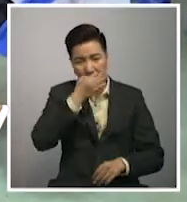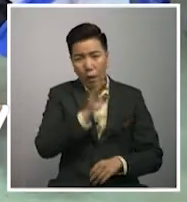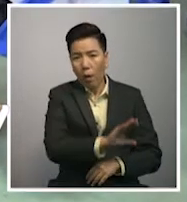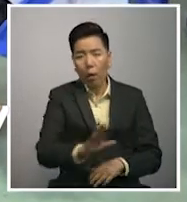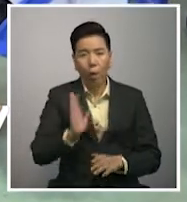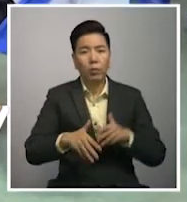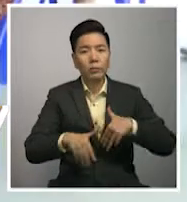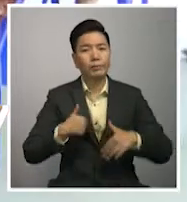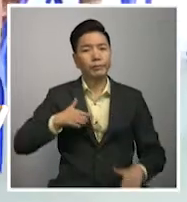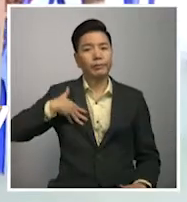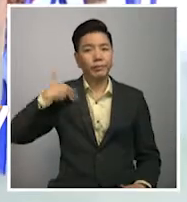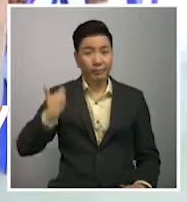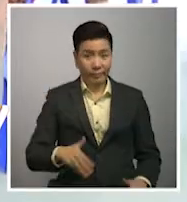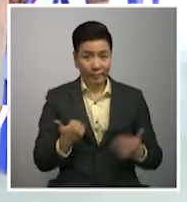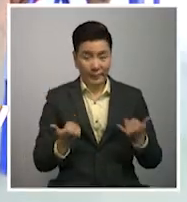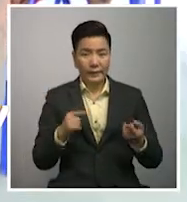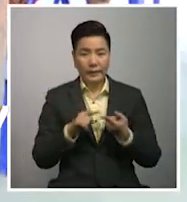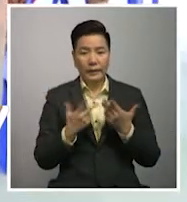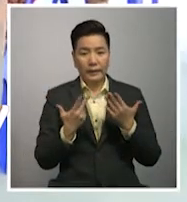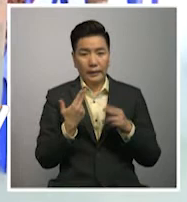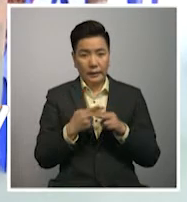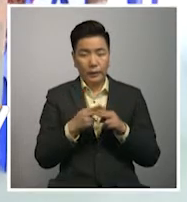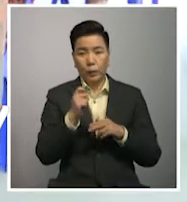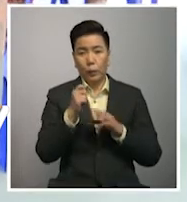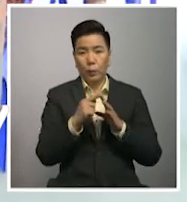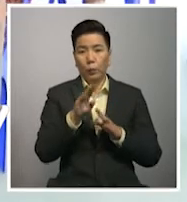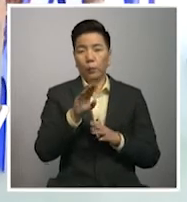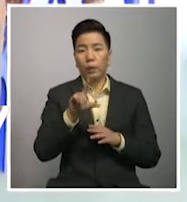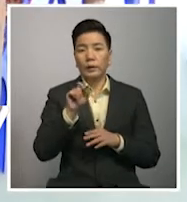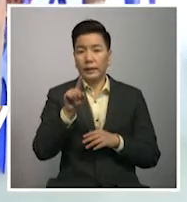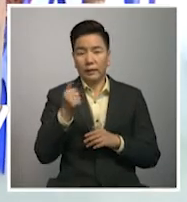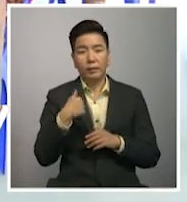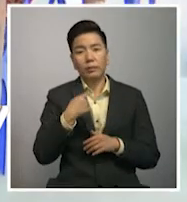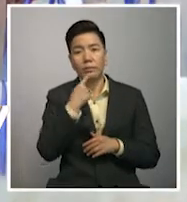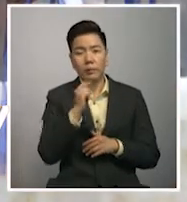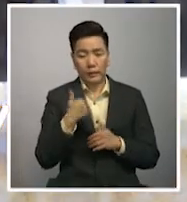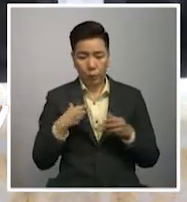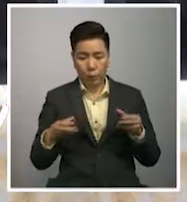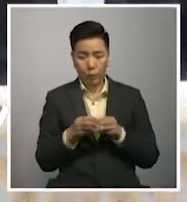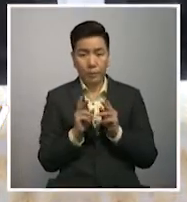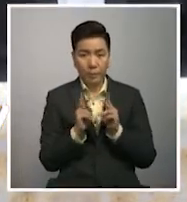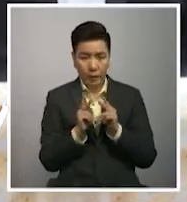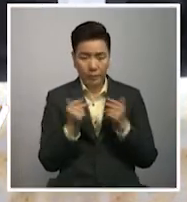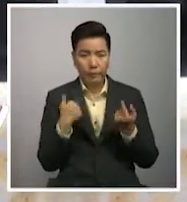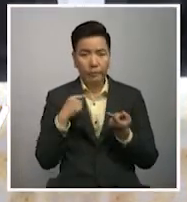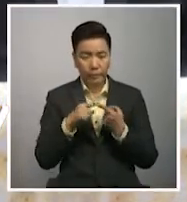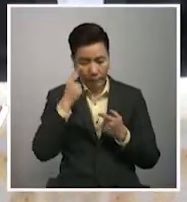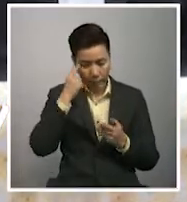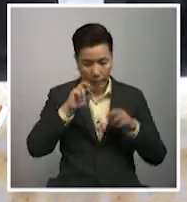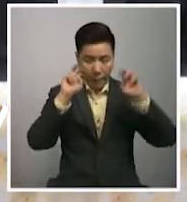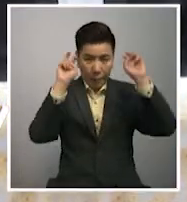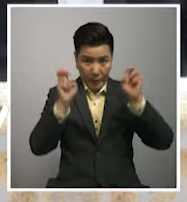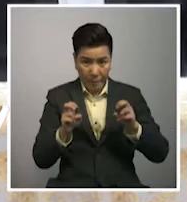ประชาชนอย่างไรก็ตามครับนายอุบลศักดิ์บัวหลวงงามยังได้กล่าวเพิ่มเติมว่าทางคณะกรรมการจะรวบรวม